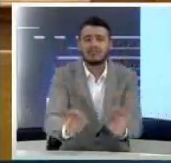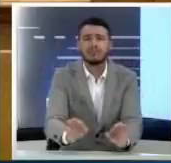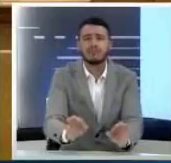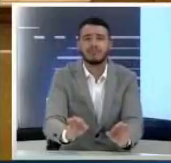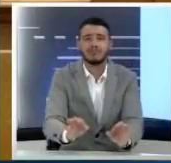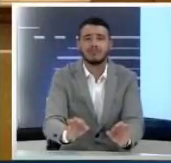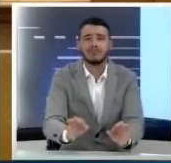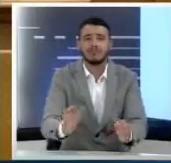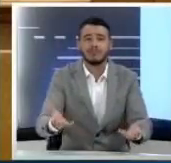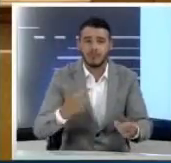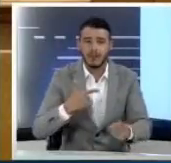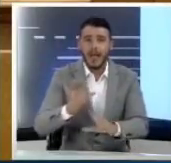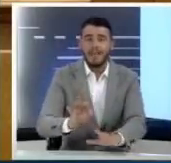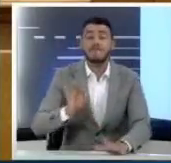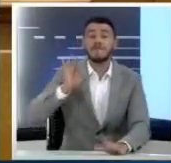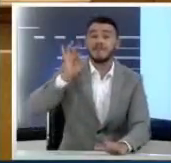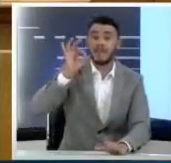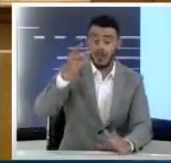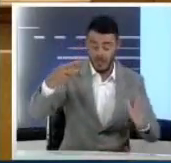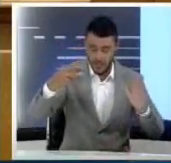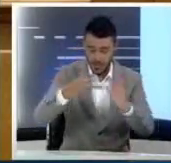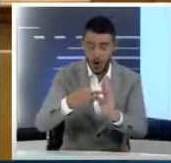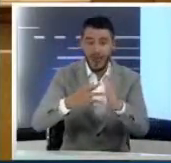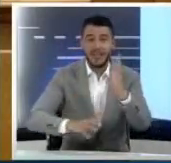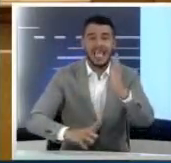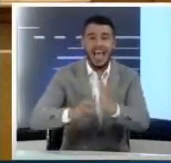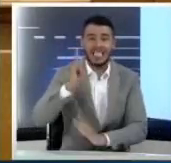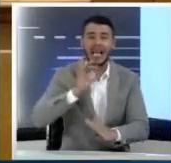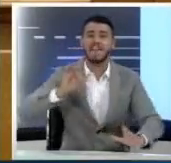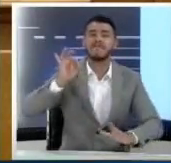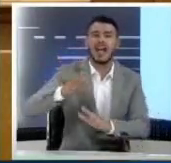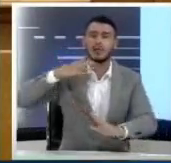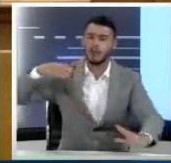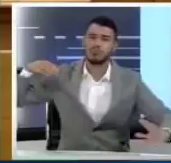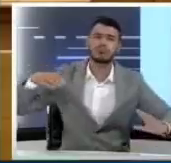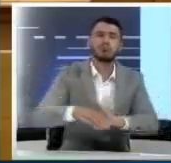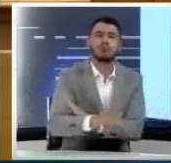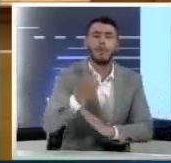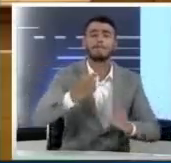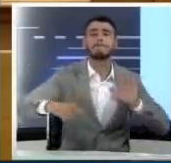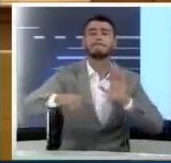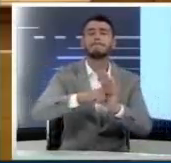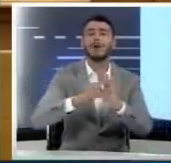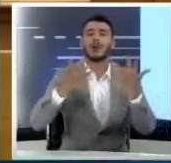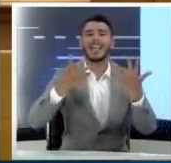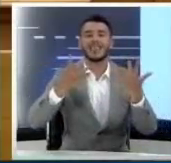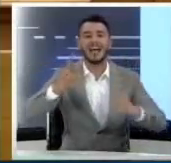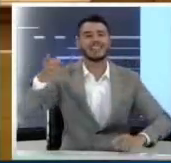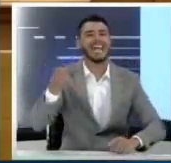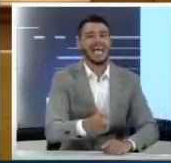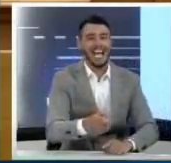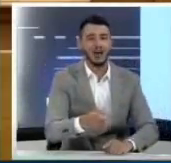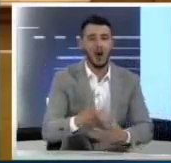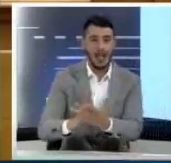Ότι φτάσαμε στον πάτο το 2011 με μείον 9% ανάπτυξη, πήγε